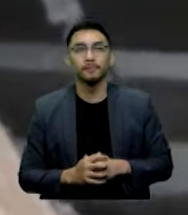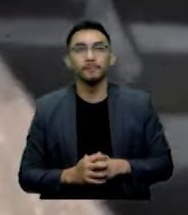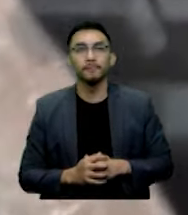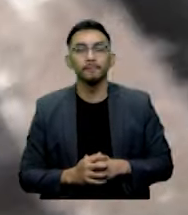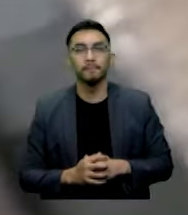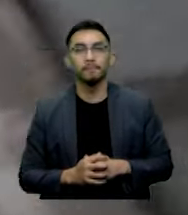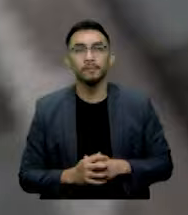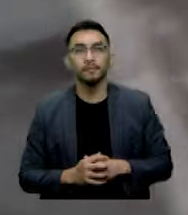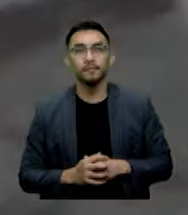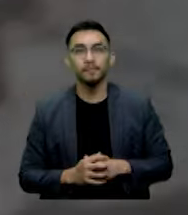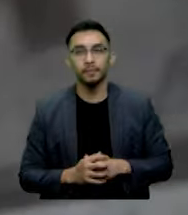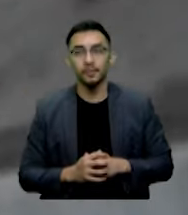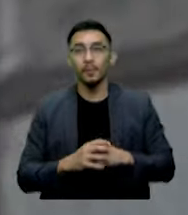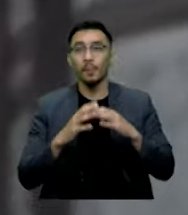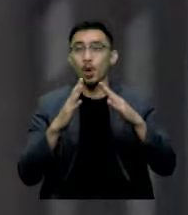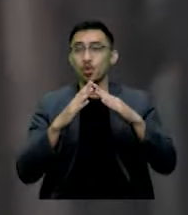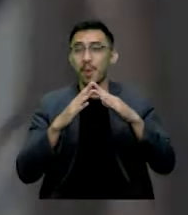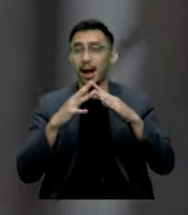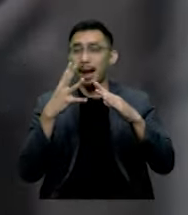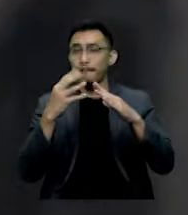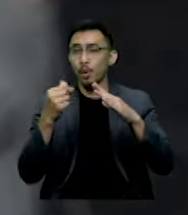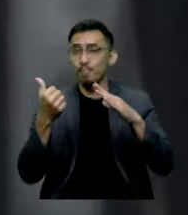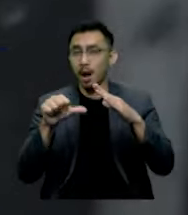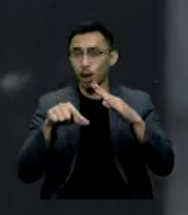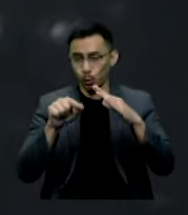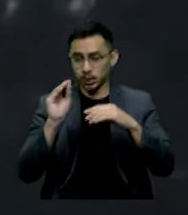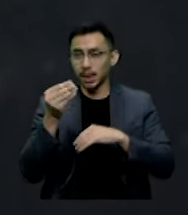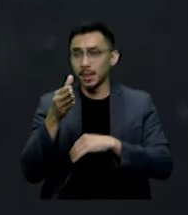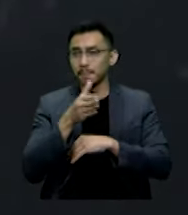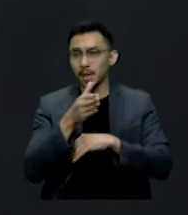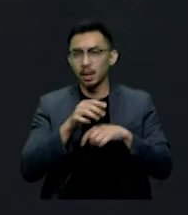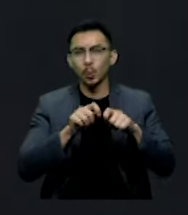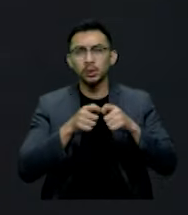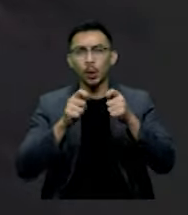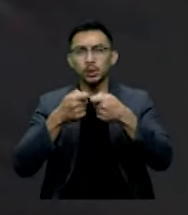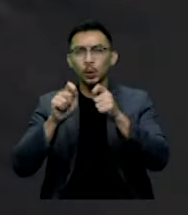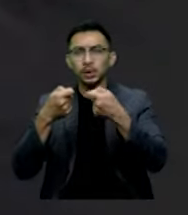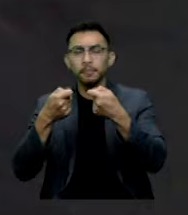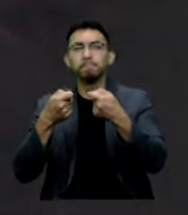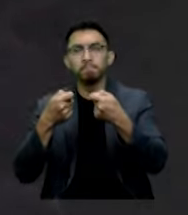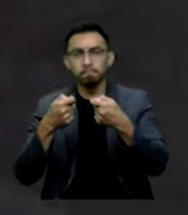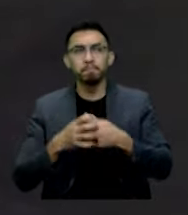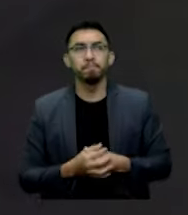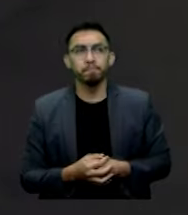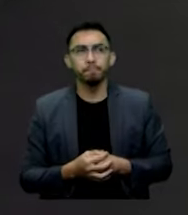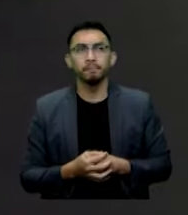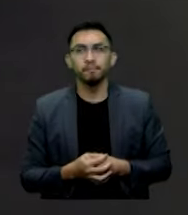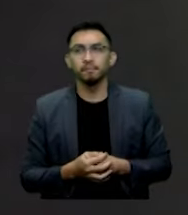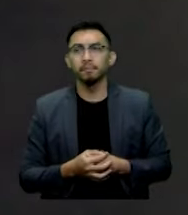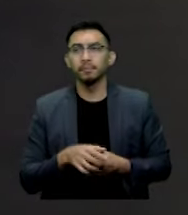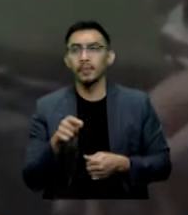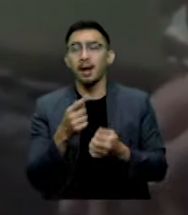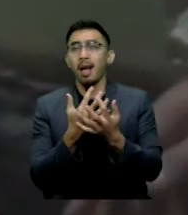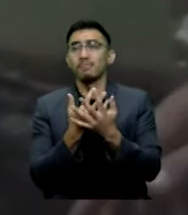Rumah di Jalan Kampung Baru Kembangan Utara Kembangan Jakarta Barat hancur setelah tiba-tiba ambruk. Penghuni yang tengah tertidur karena sakit